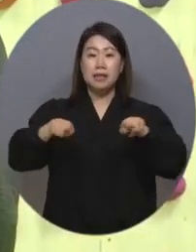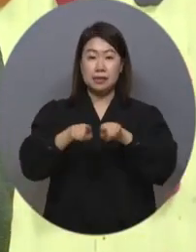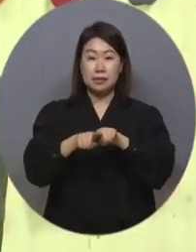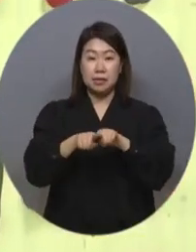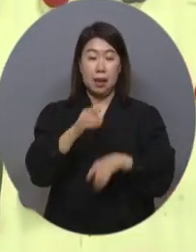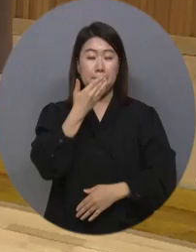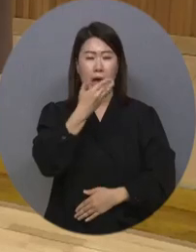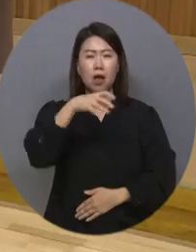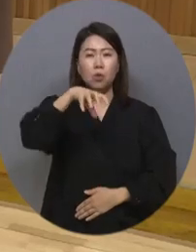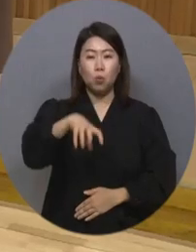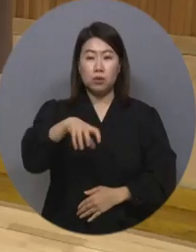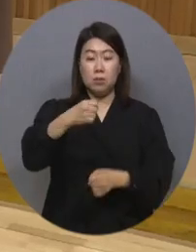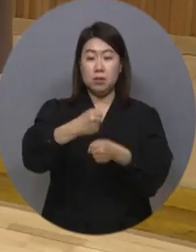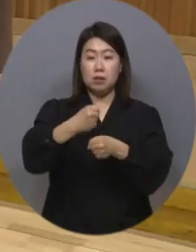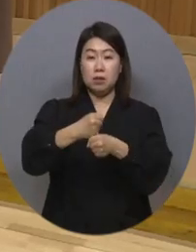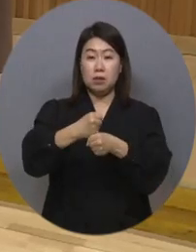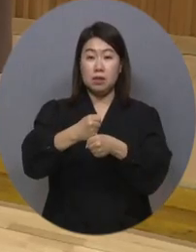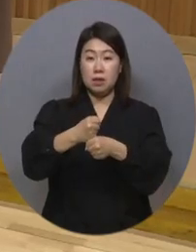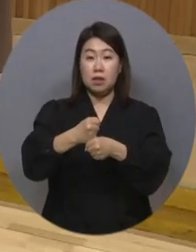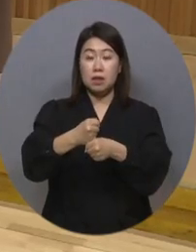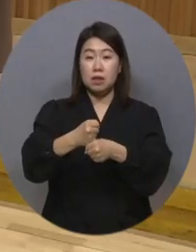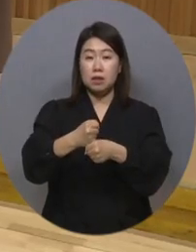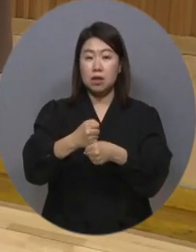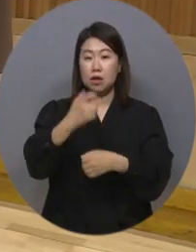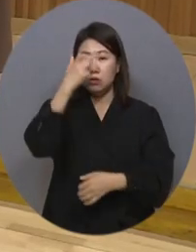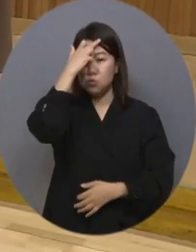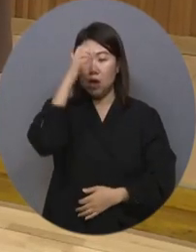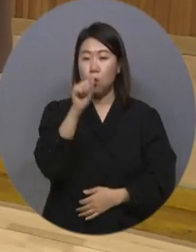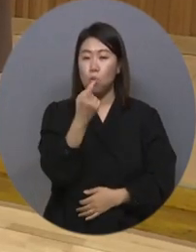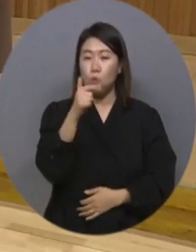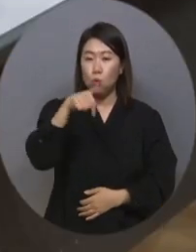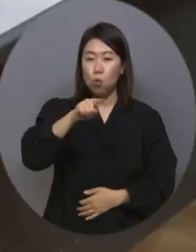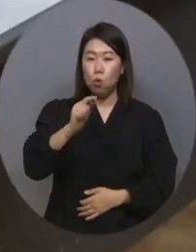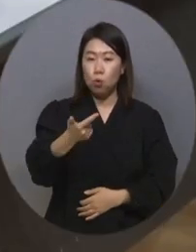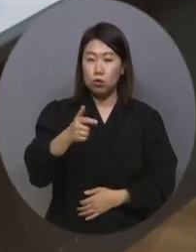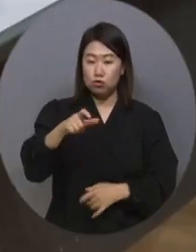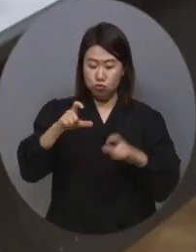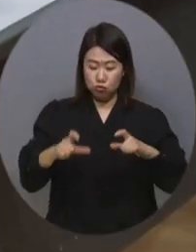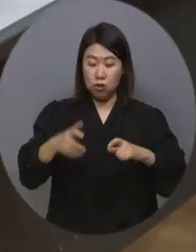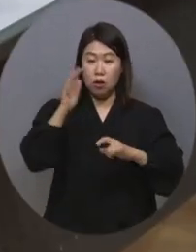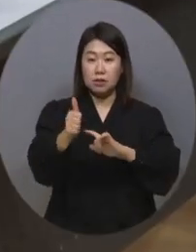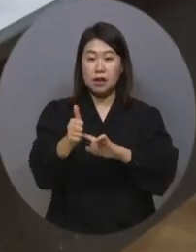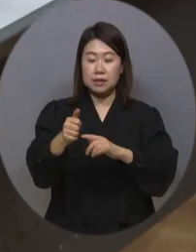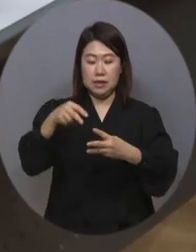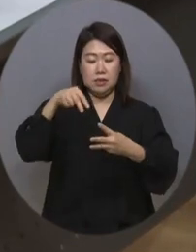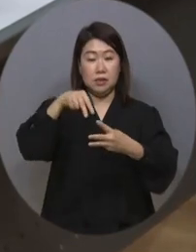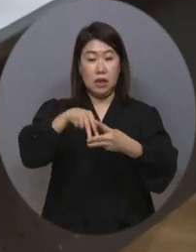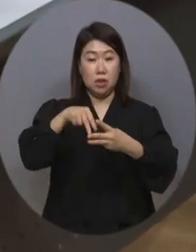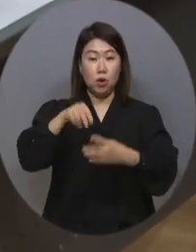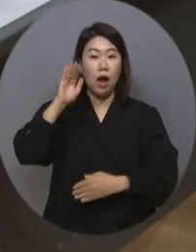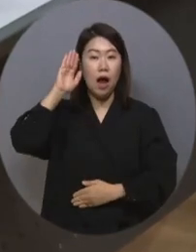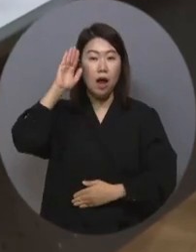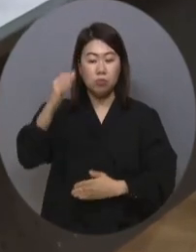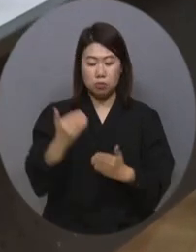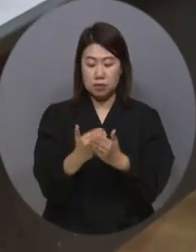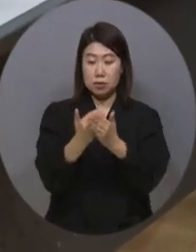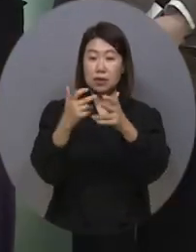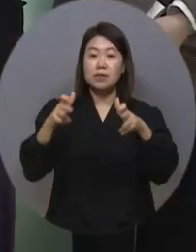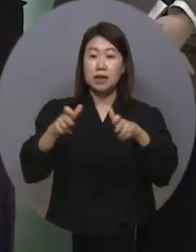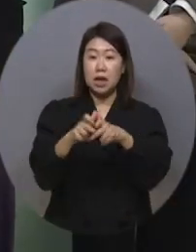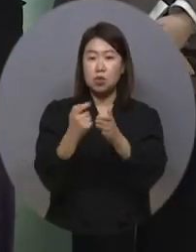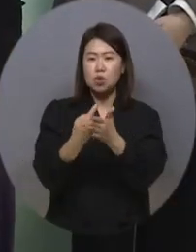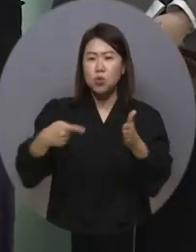구축했습니다. 개소식에 참석한 최오건 영등포구청장은 앞으로 센터가 발달장애인들을 위한